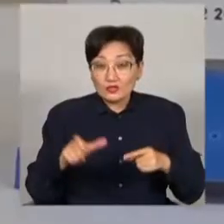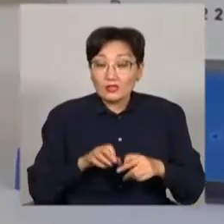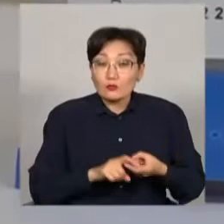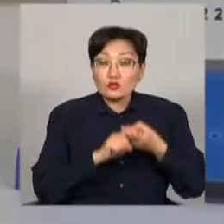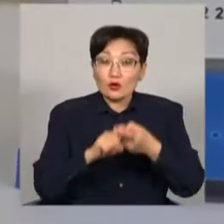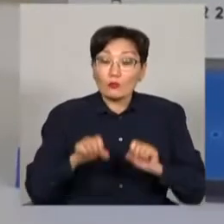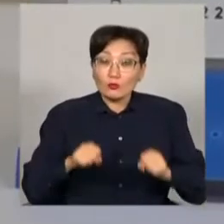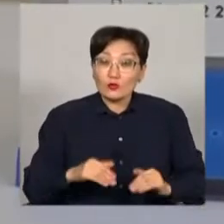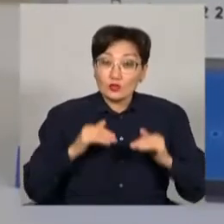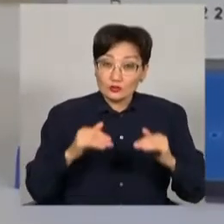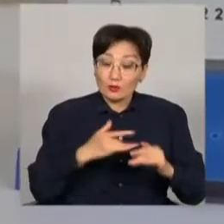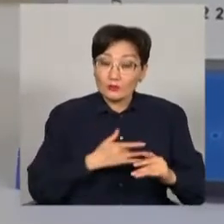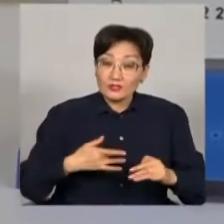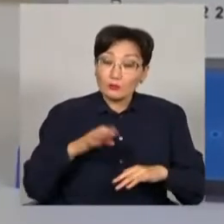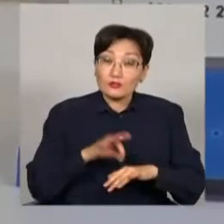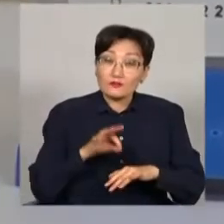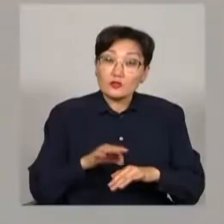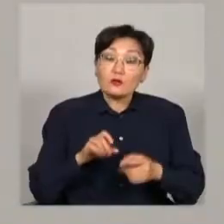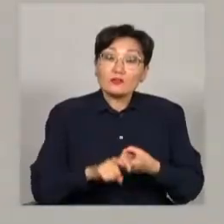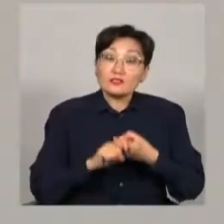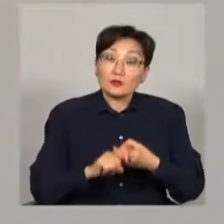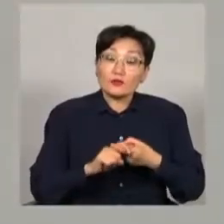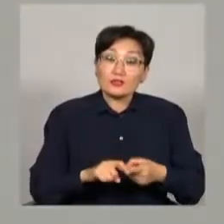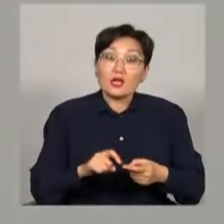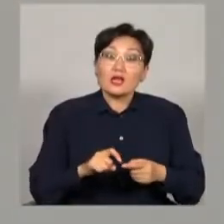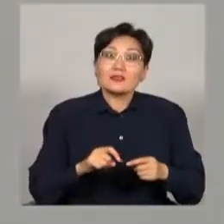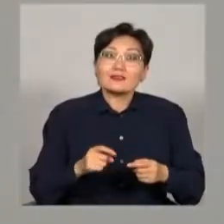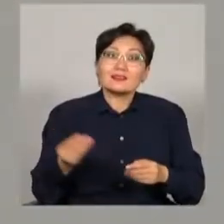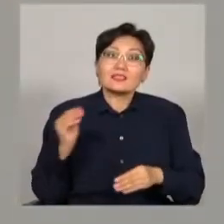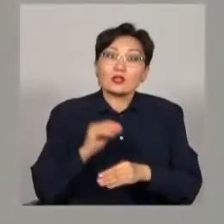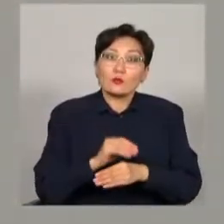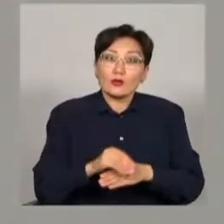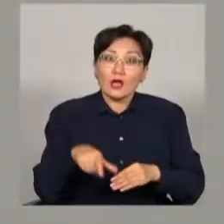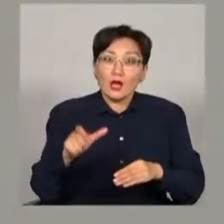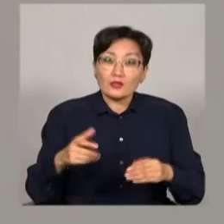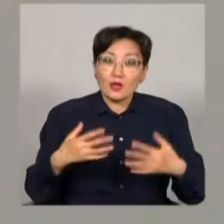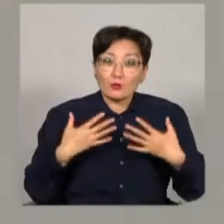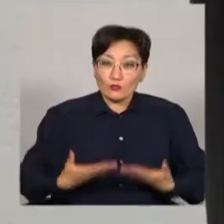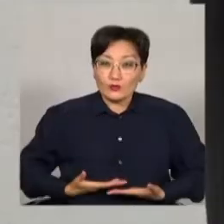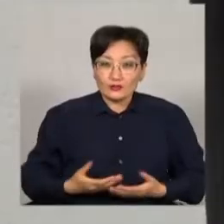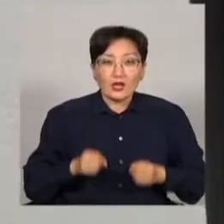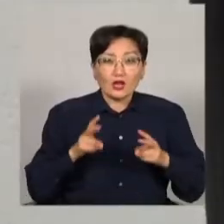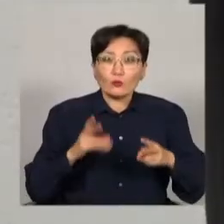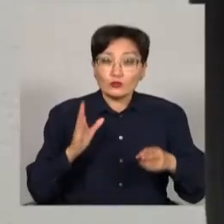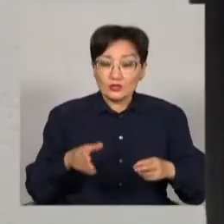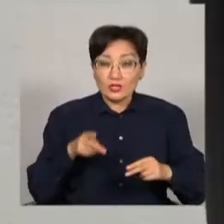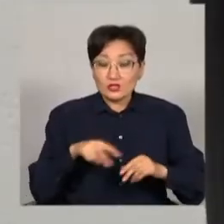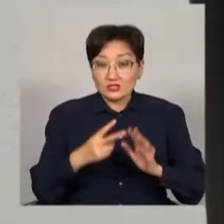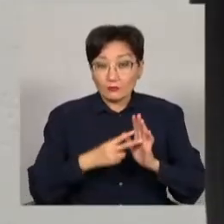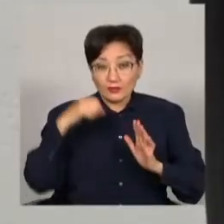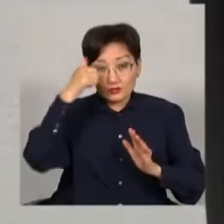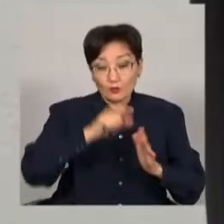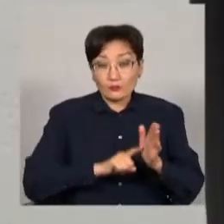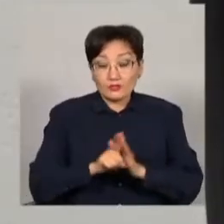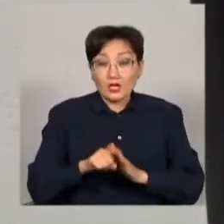мүмкіндігі жоғарылайды. Өкпе құрты ауруына коронавирус инфекциясы қосылса, адам өміріне қауіп төндіруі мүмкін. 2017 жылдан